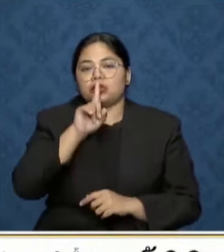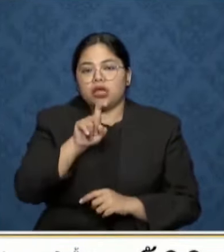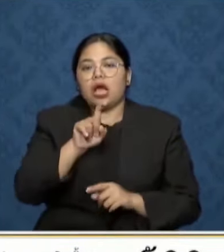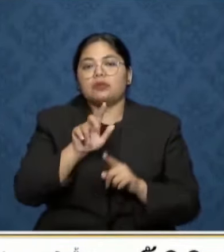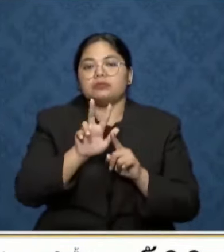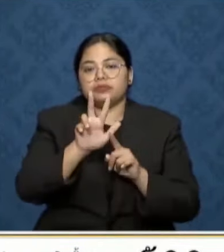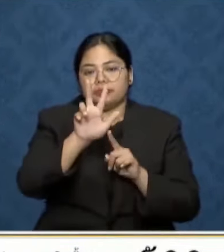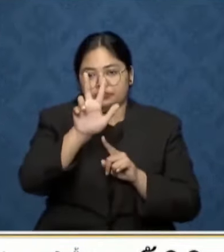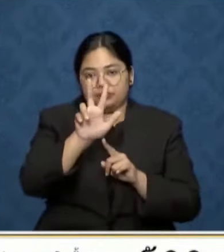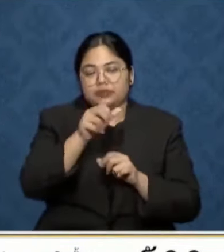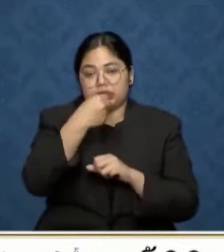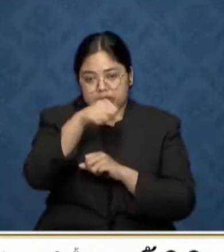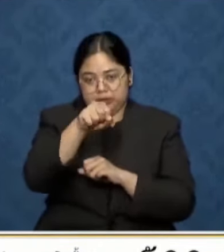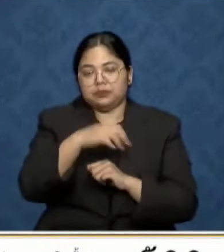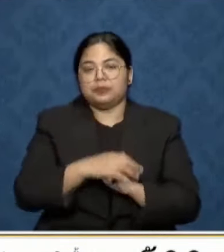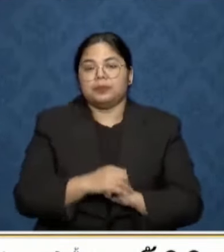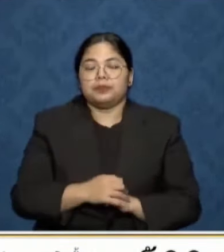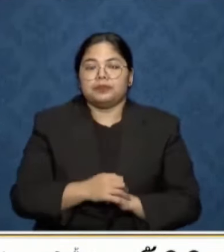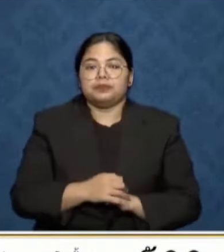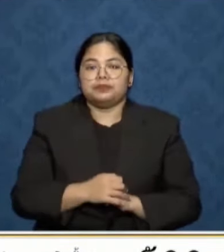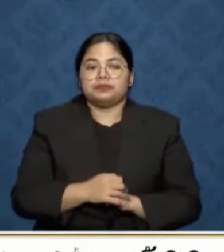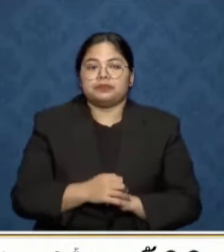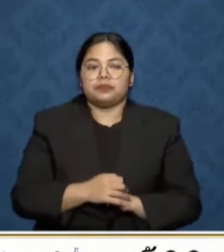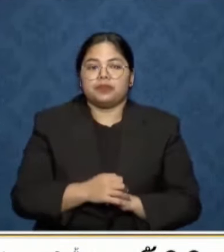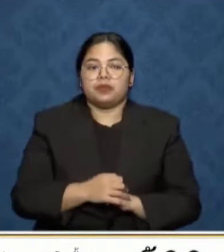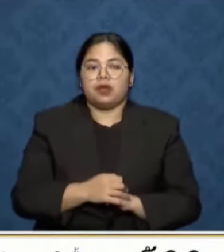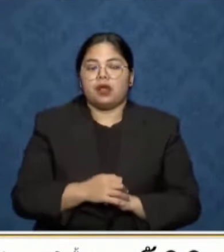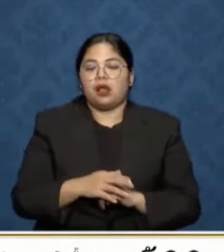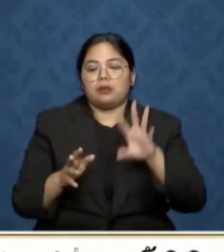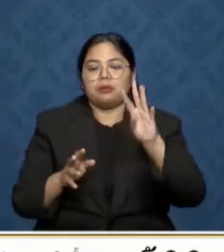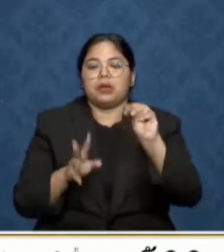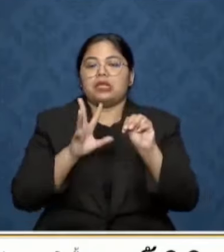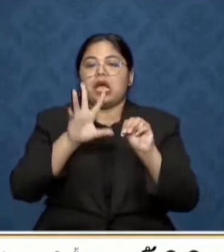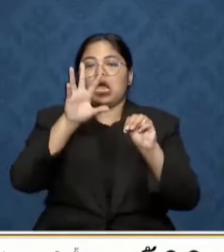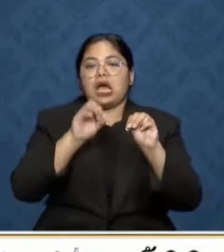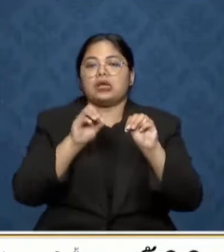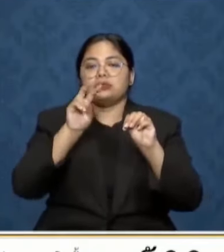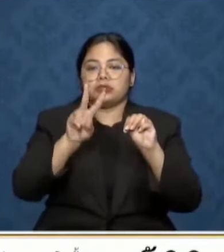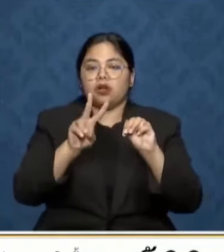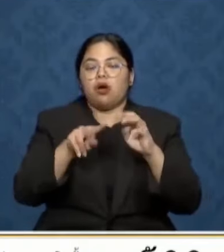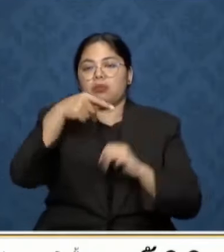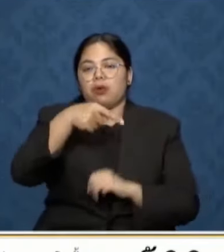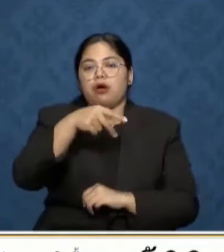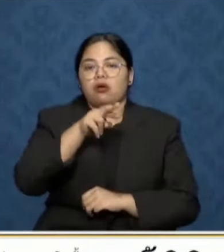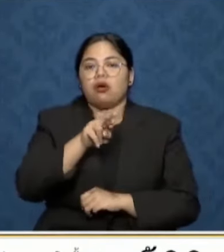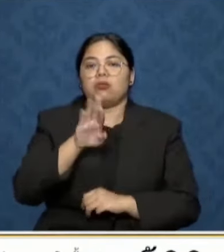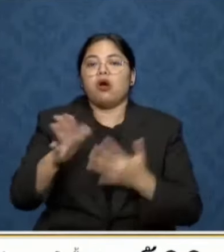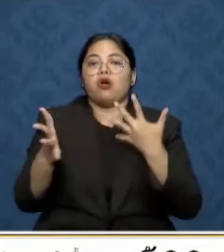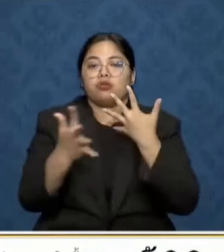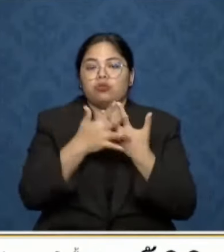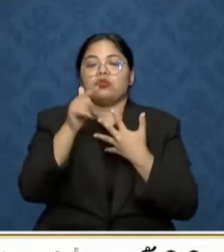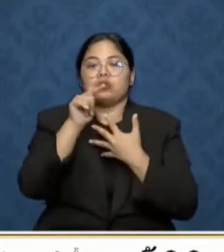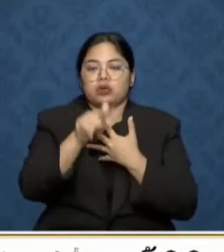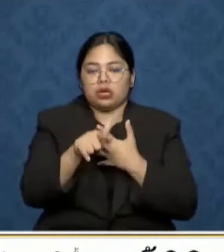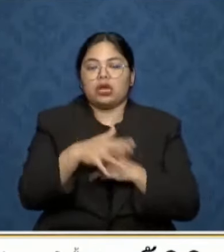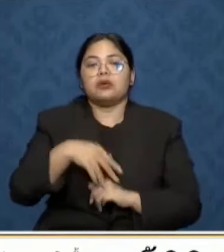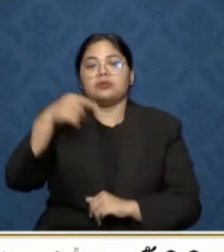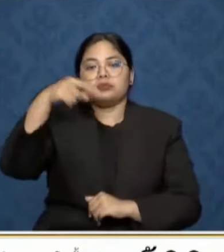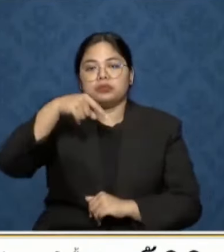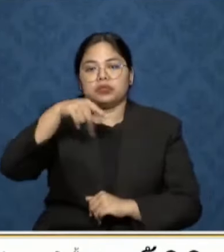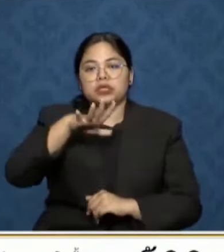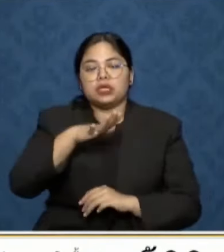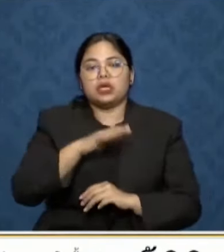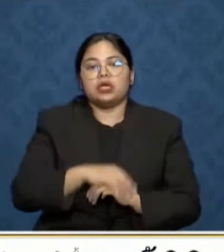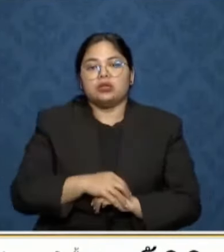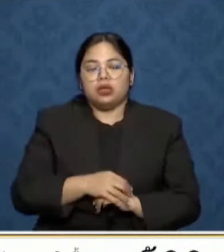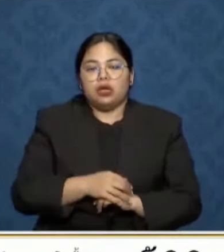มาทานครัคำถามที่ 10สรปแล้ตามมาตา 52 พ.ร.ร.ช.ทักอยนีทำความชอบกรชการเป็พิเศษเกิดก